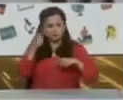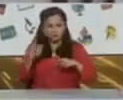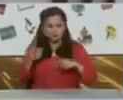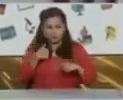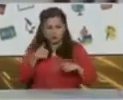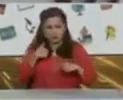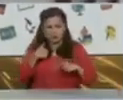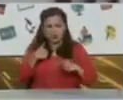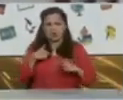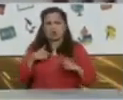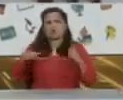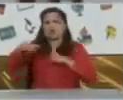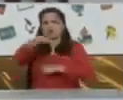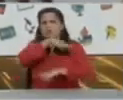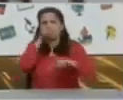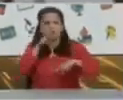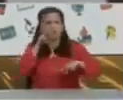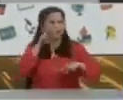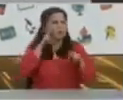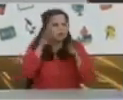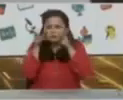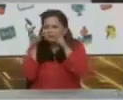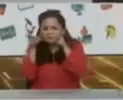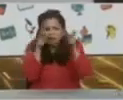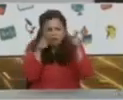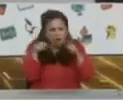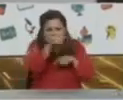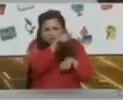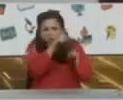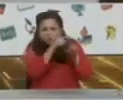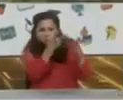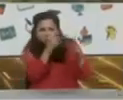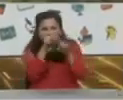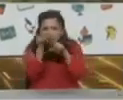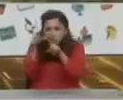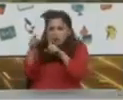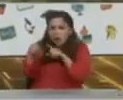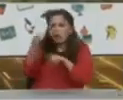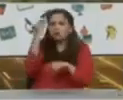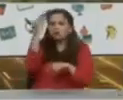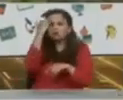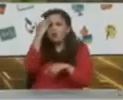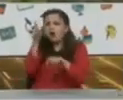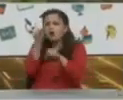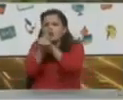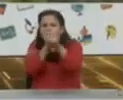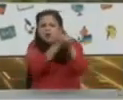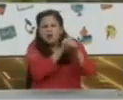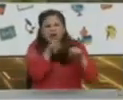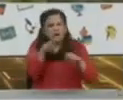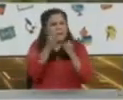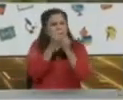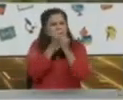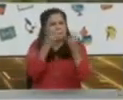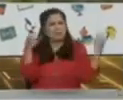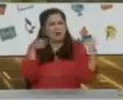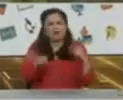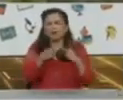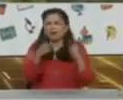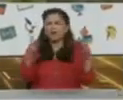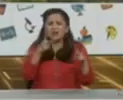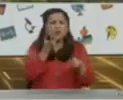के जीवन को ऑब्जर्व करना सीखिए। आपके आसपास इतने सारे प्रोफेशन